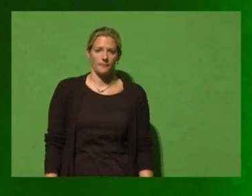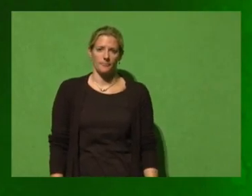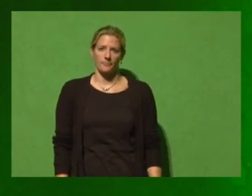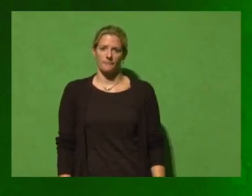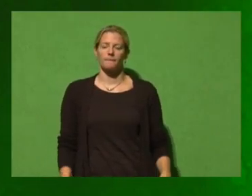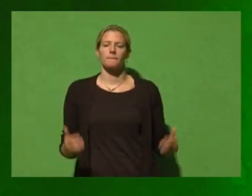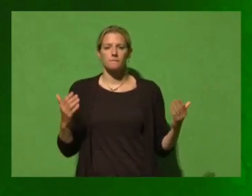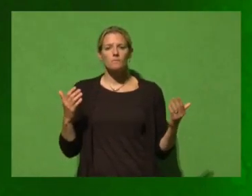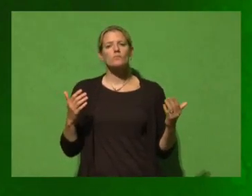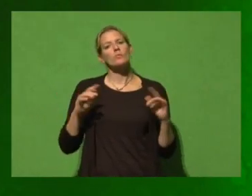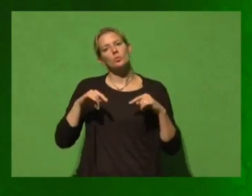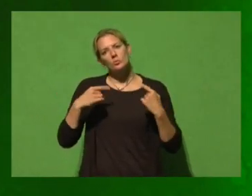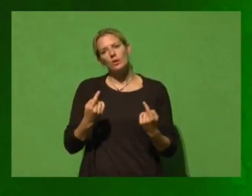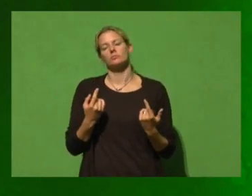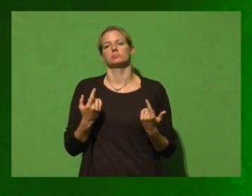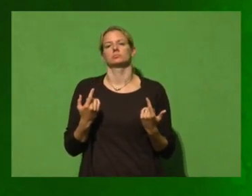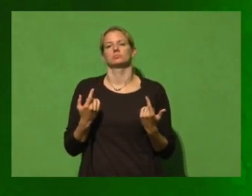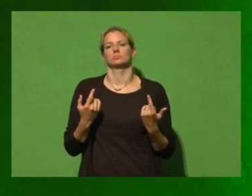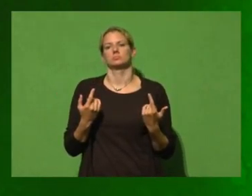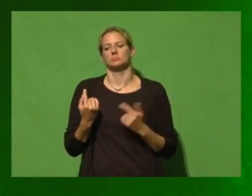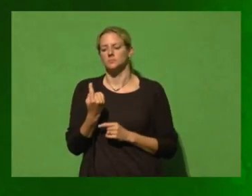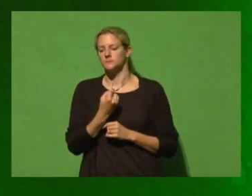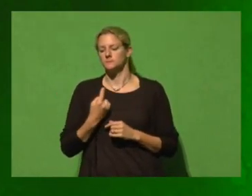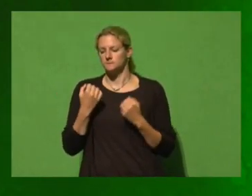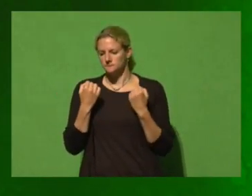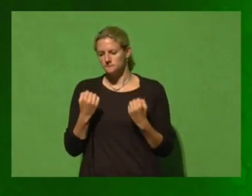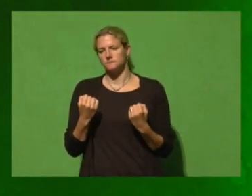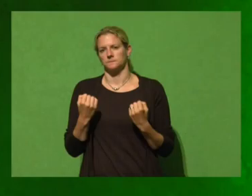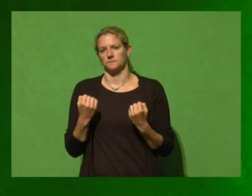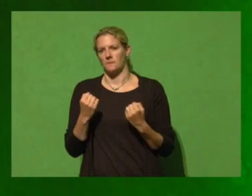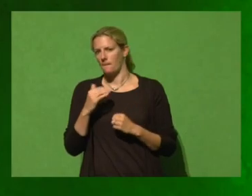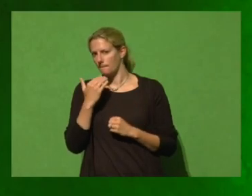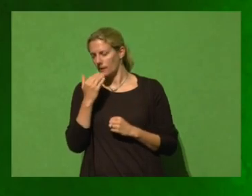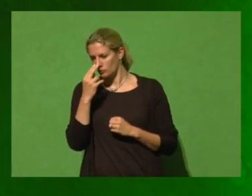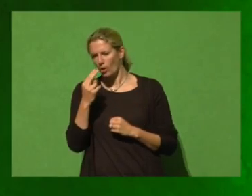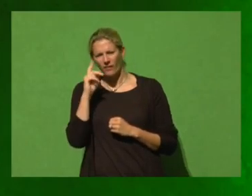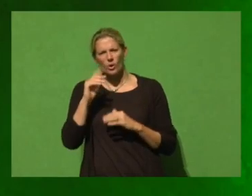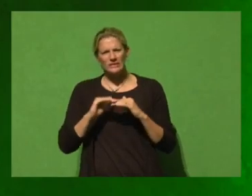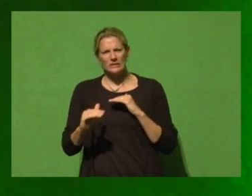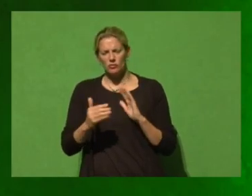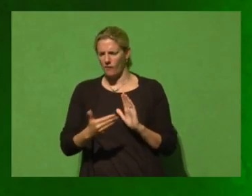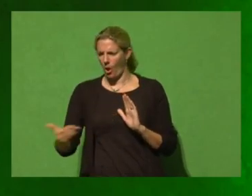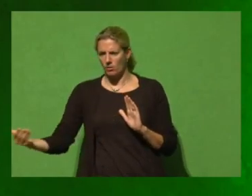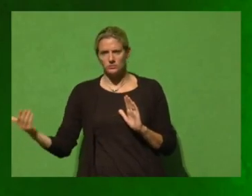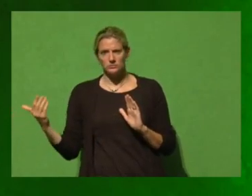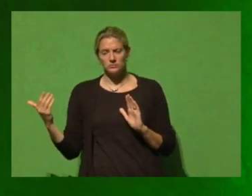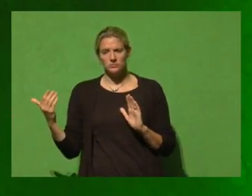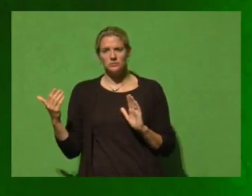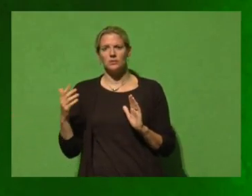Ja, dann haben wir uns schwerpunktmäßig, der Bericht ist ja auch mit in den Tischvorlagen gewesen, mit dem Umbau der